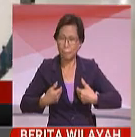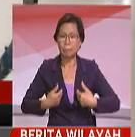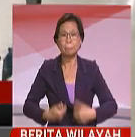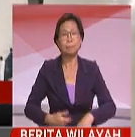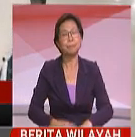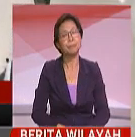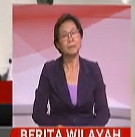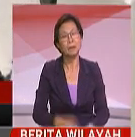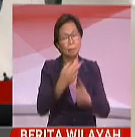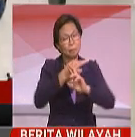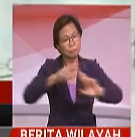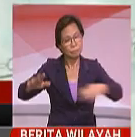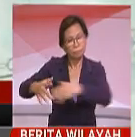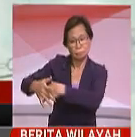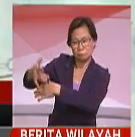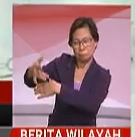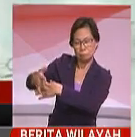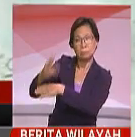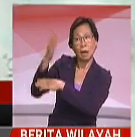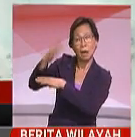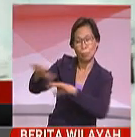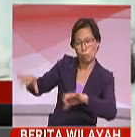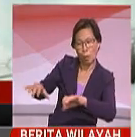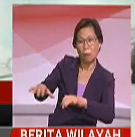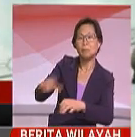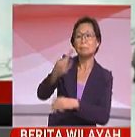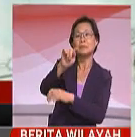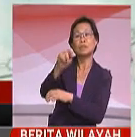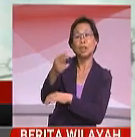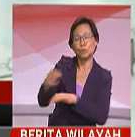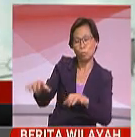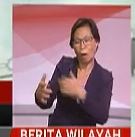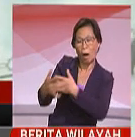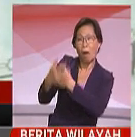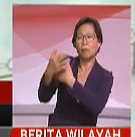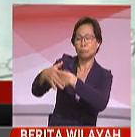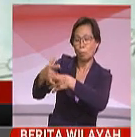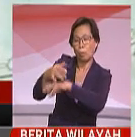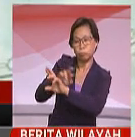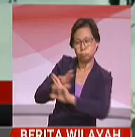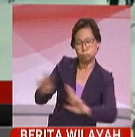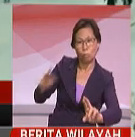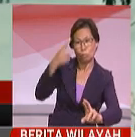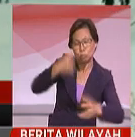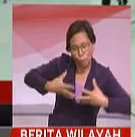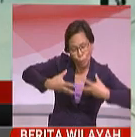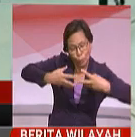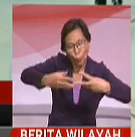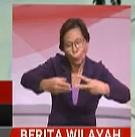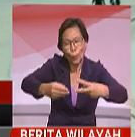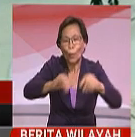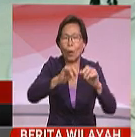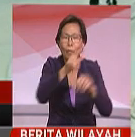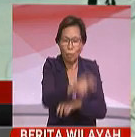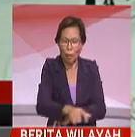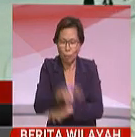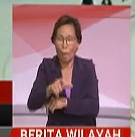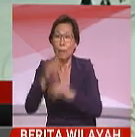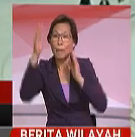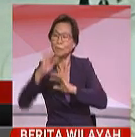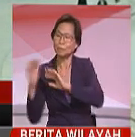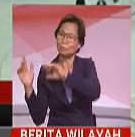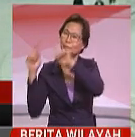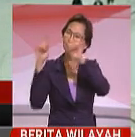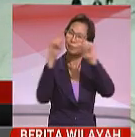Pada masa sama, persediaan awal akan dilakukan tabung haji TH bagi memastikan kelancaran jemaah Malaysia